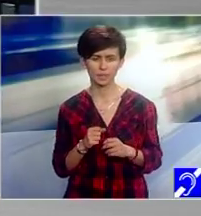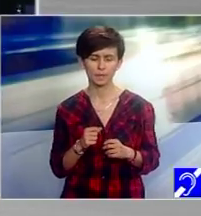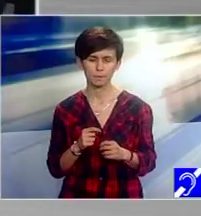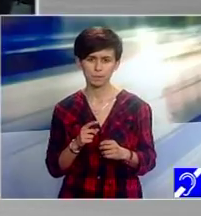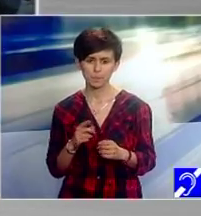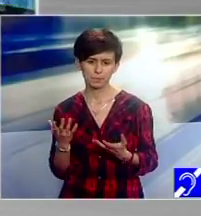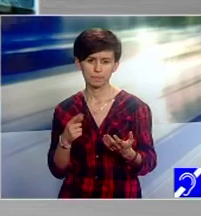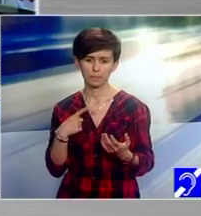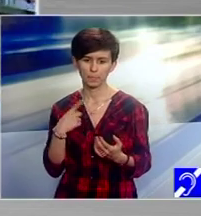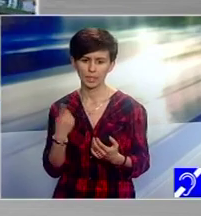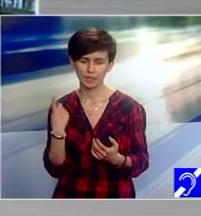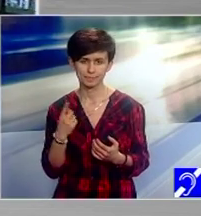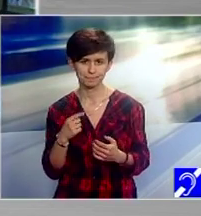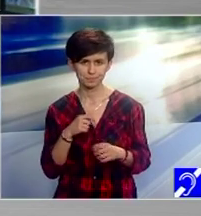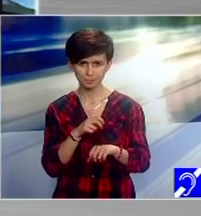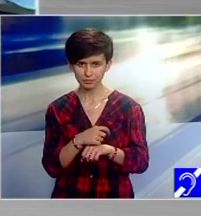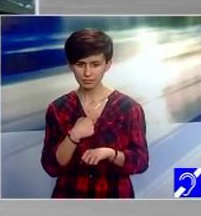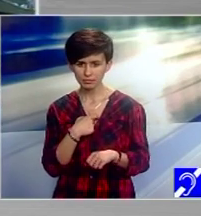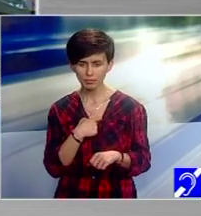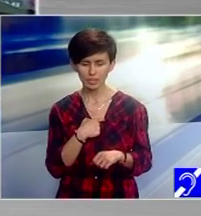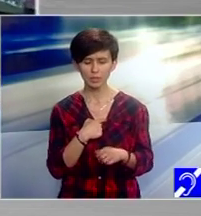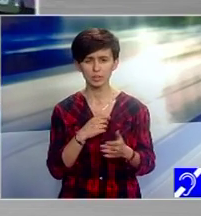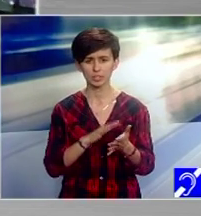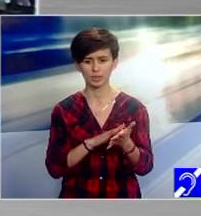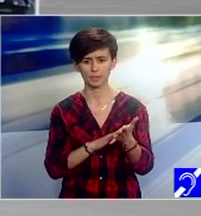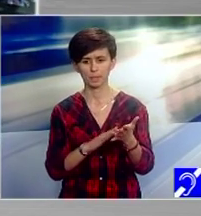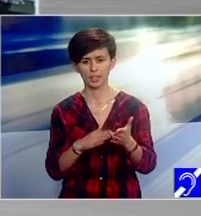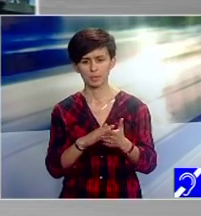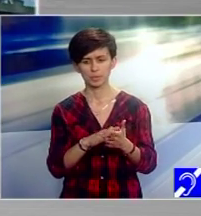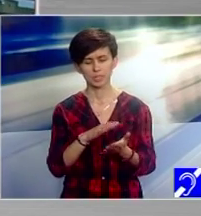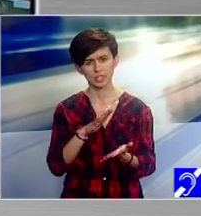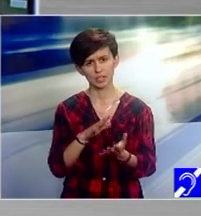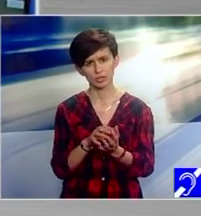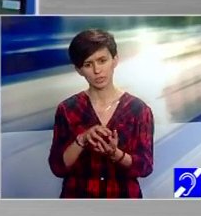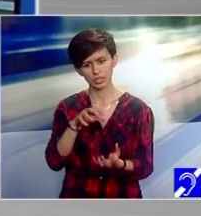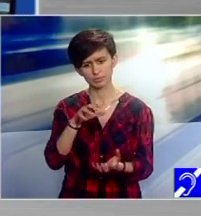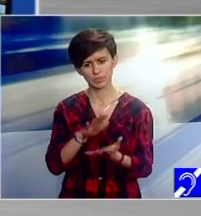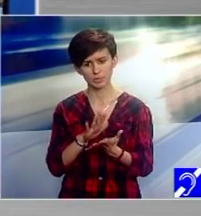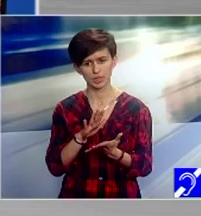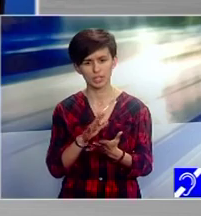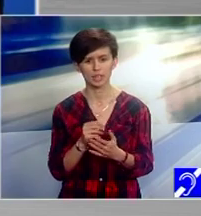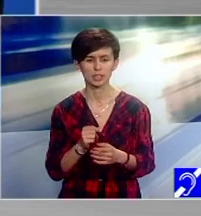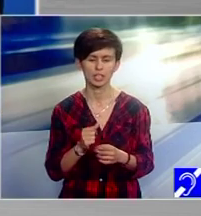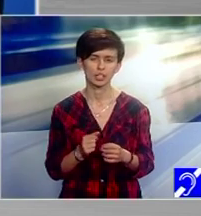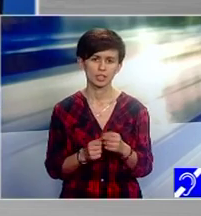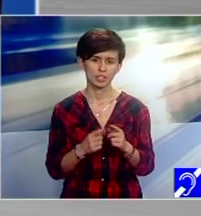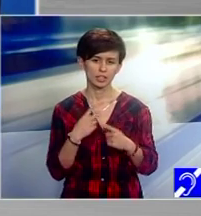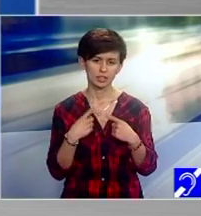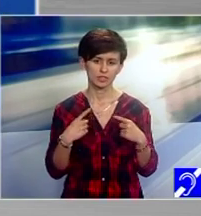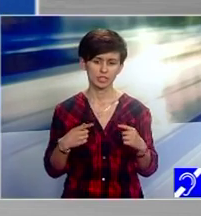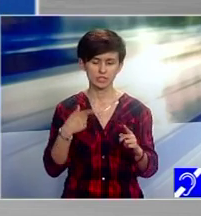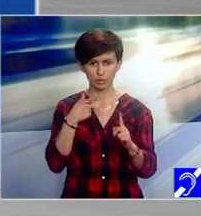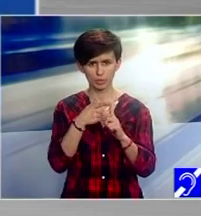se află în orașul nostru să poată, prin pipăierea unor machete, să înțeleagă despre ce este vorba în monumente, în diverse obiective și așa mai